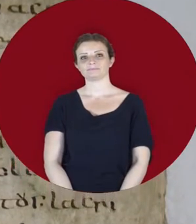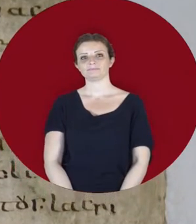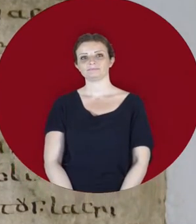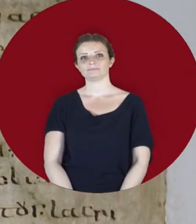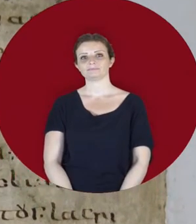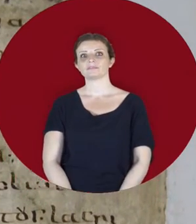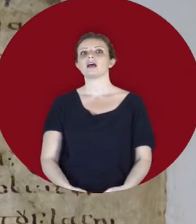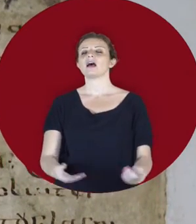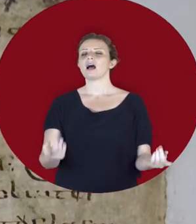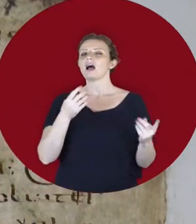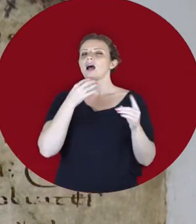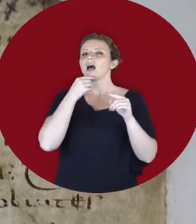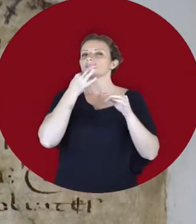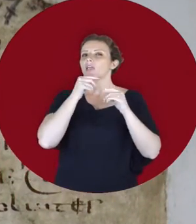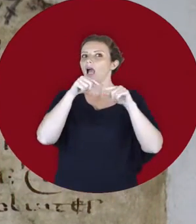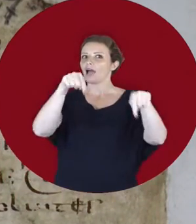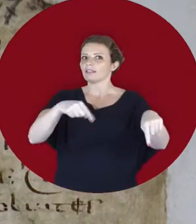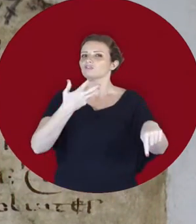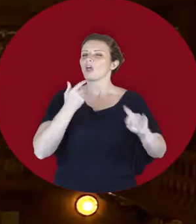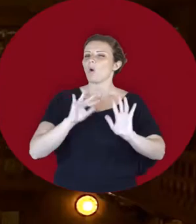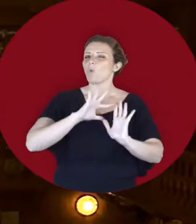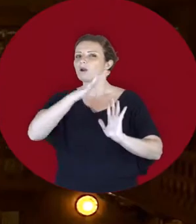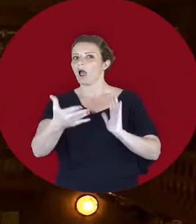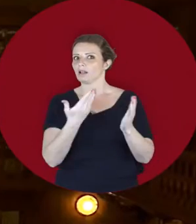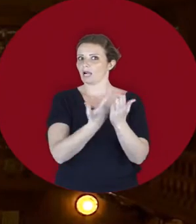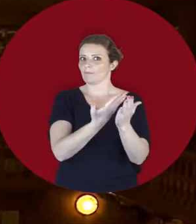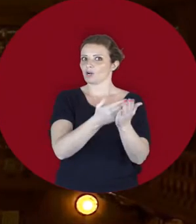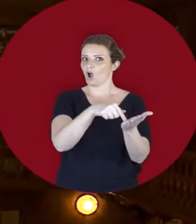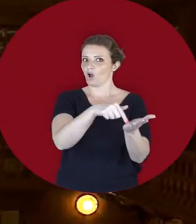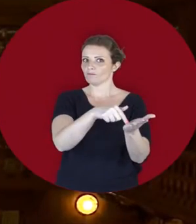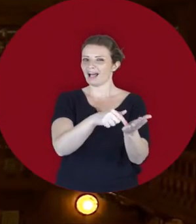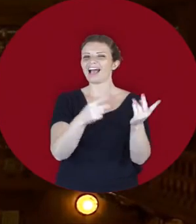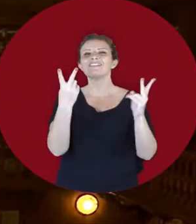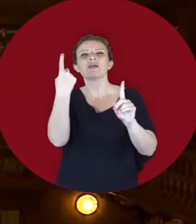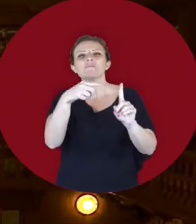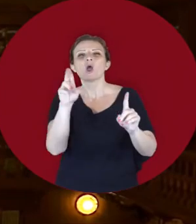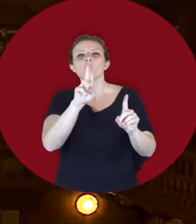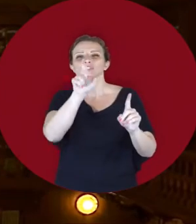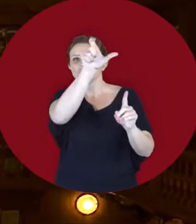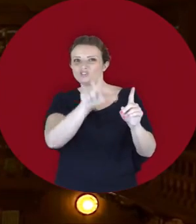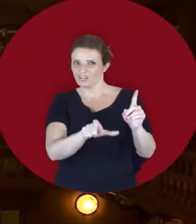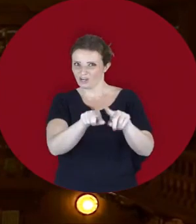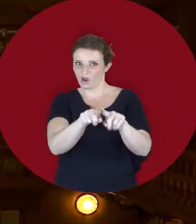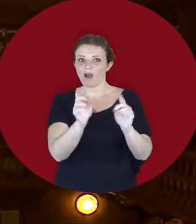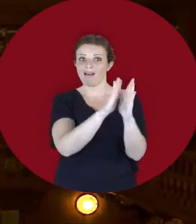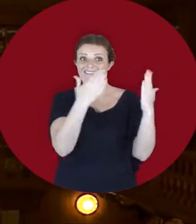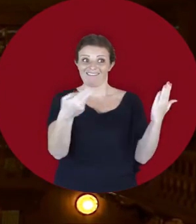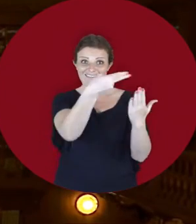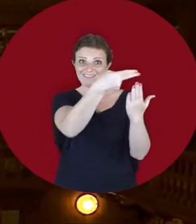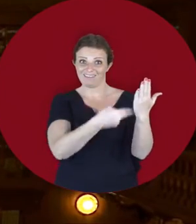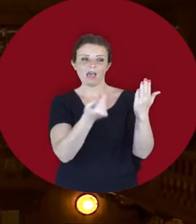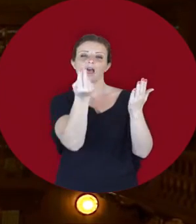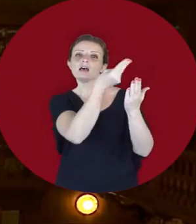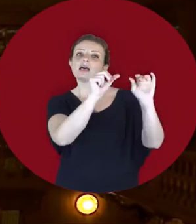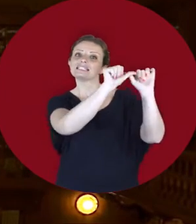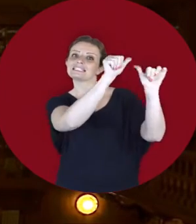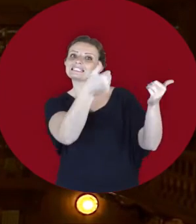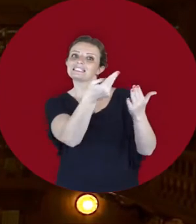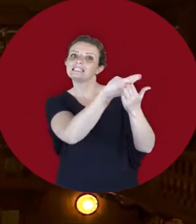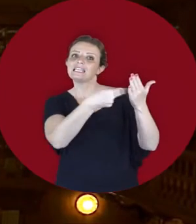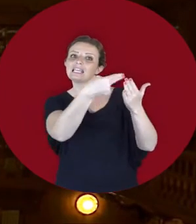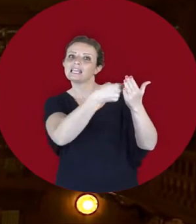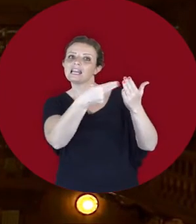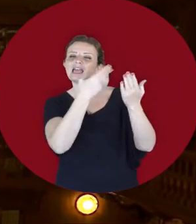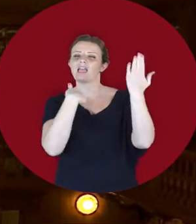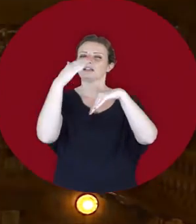E qui però allora ci viene in soccorso un secondo dettaglio. Quello che ha scritto Ursicino è in carattere